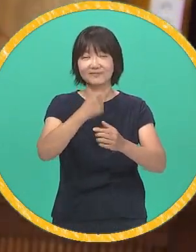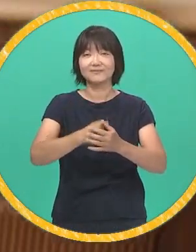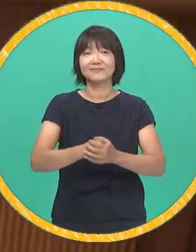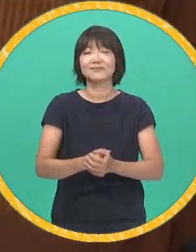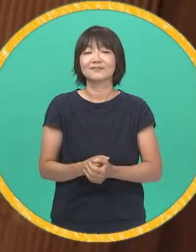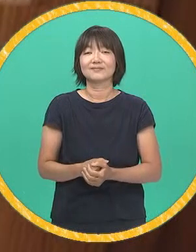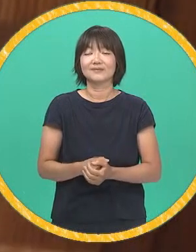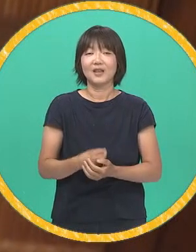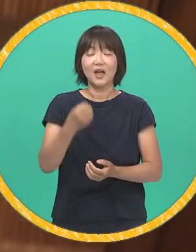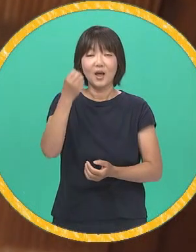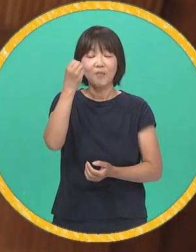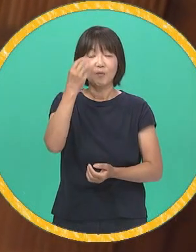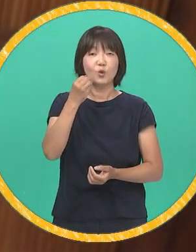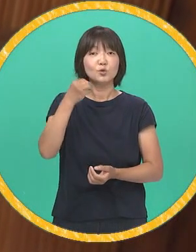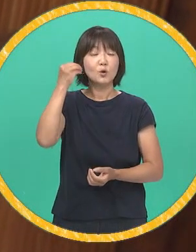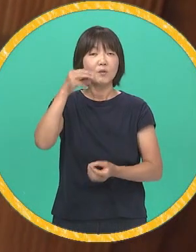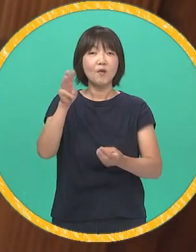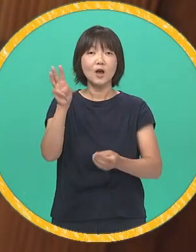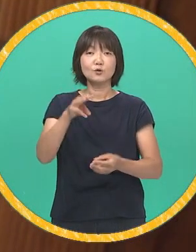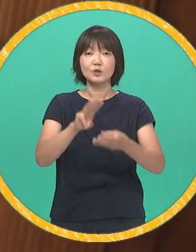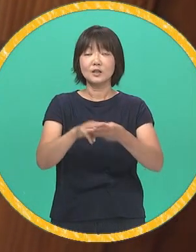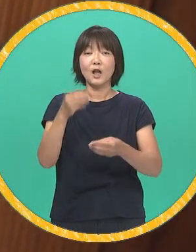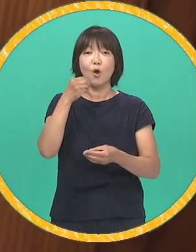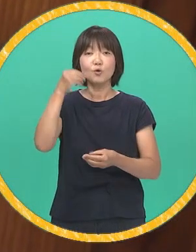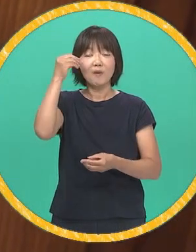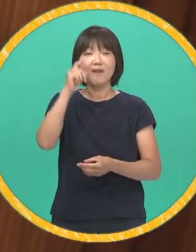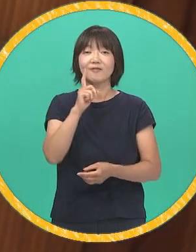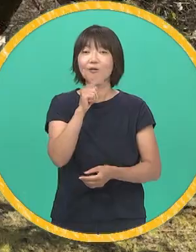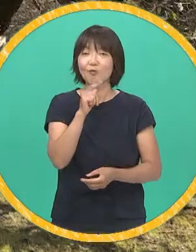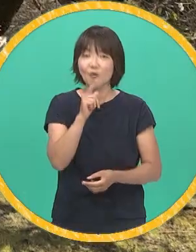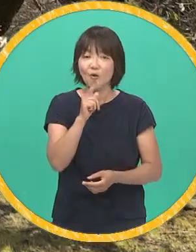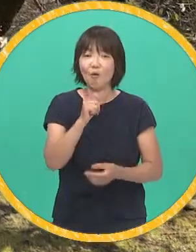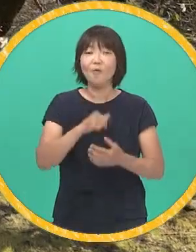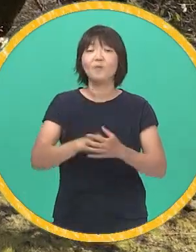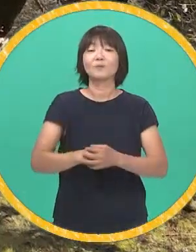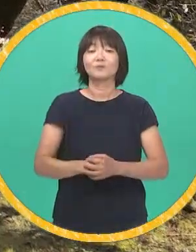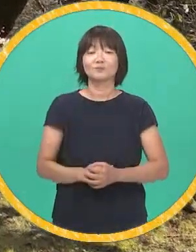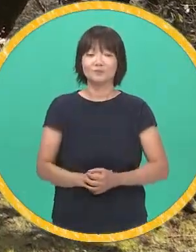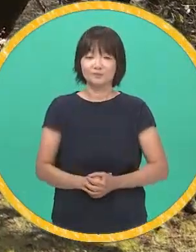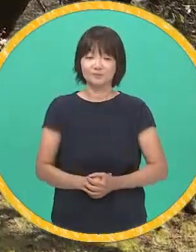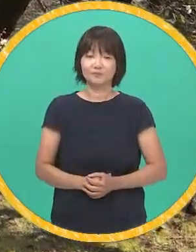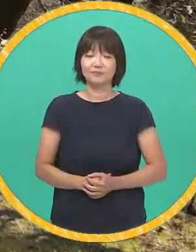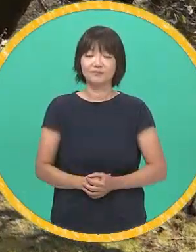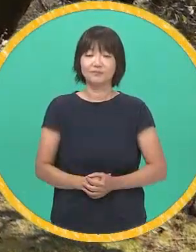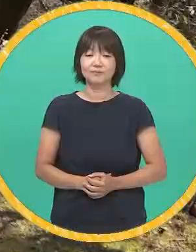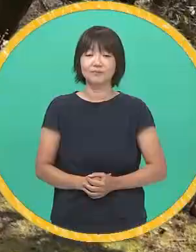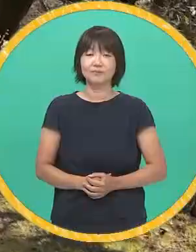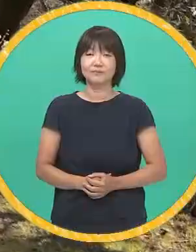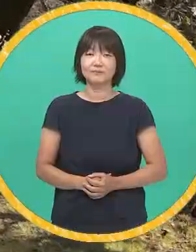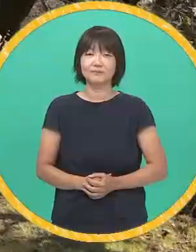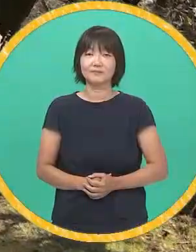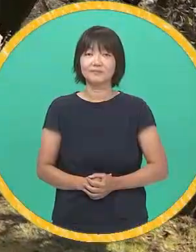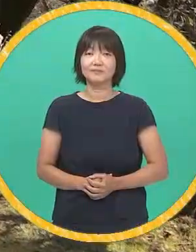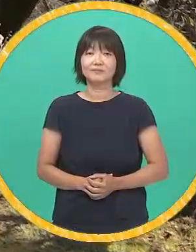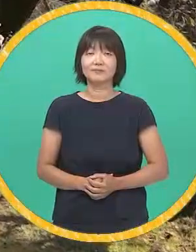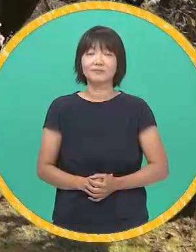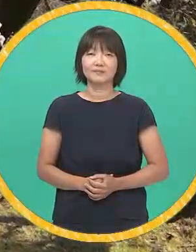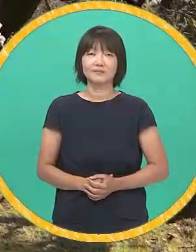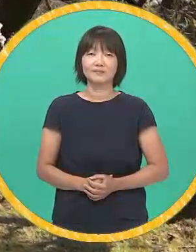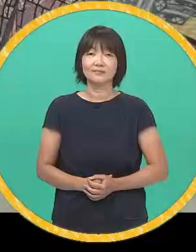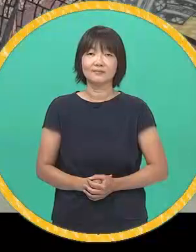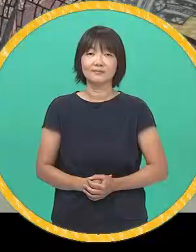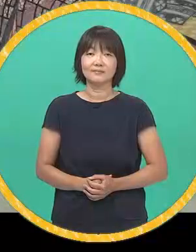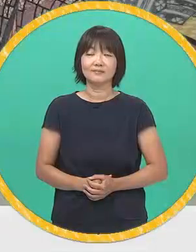ます幻の上やすぎたおめって言うんですね想幻の梅とは杉田